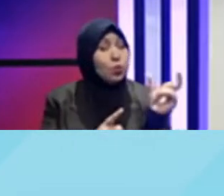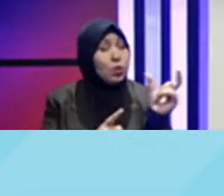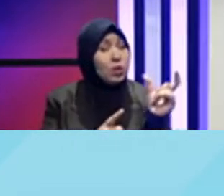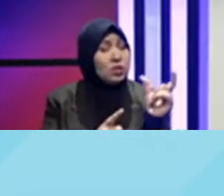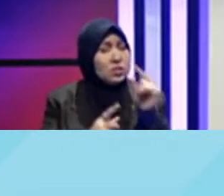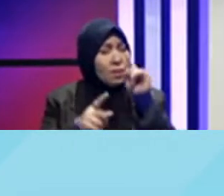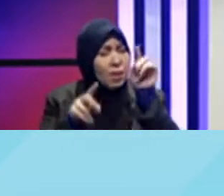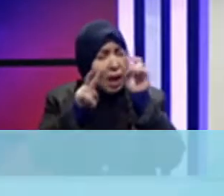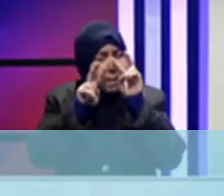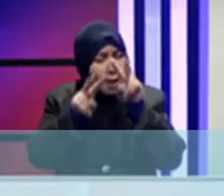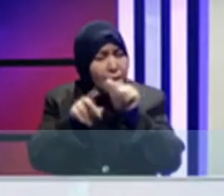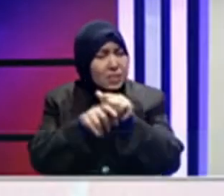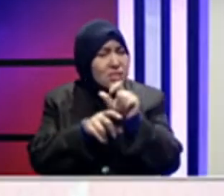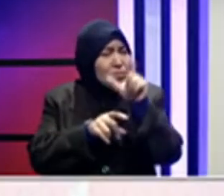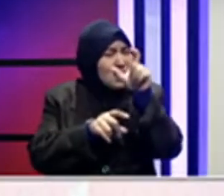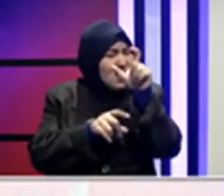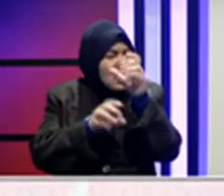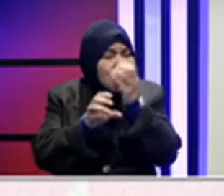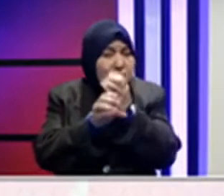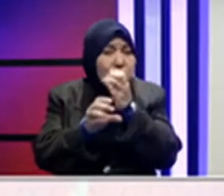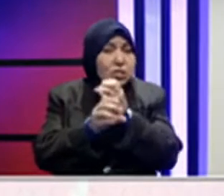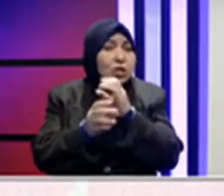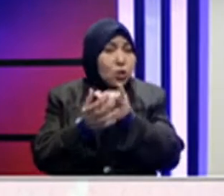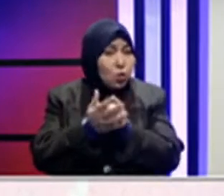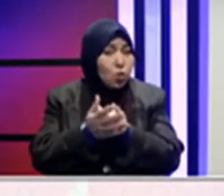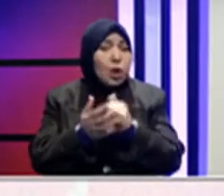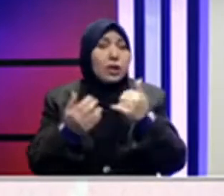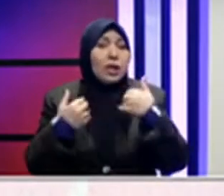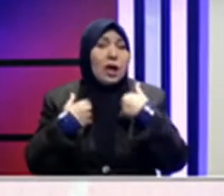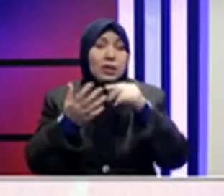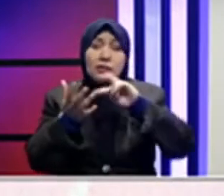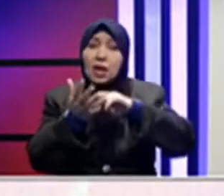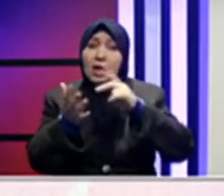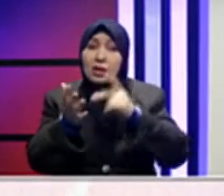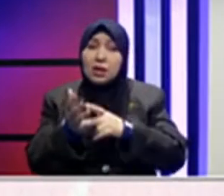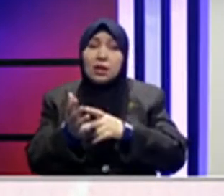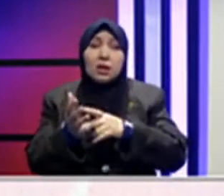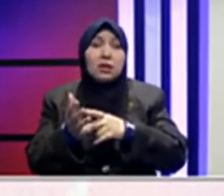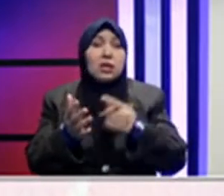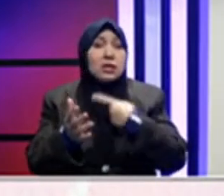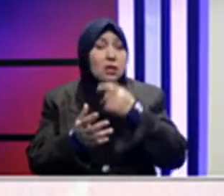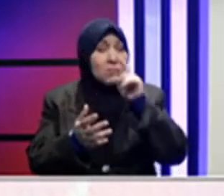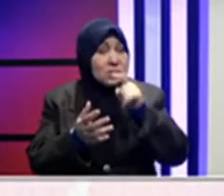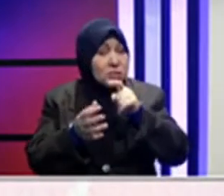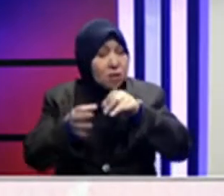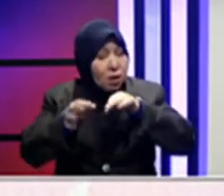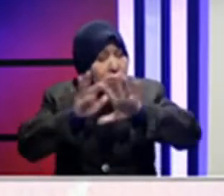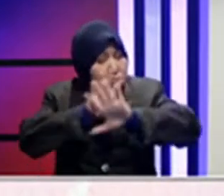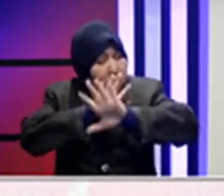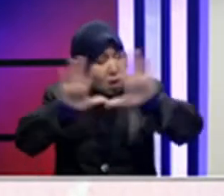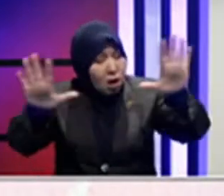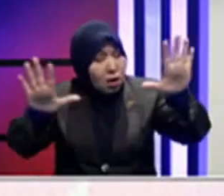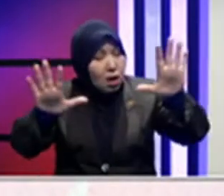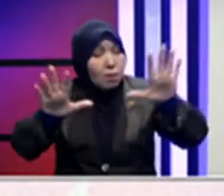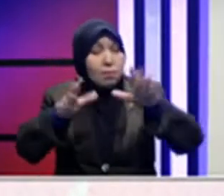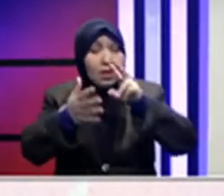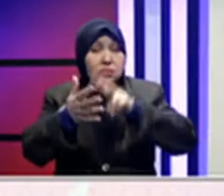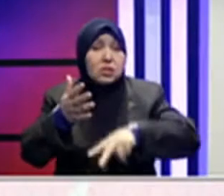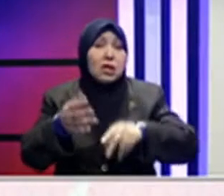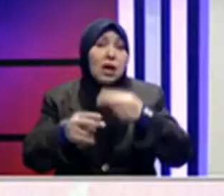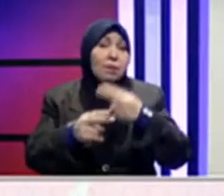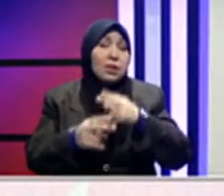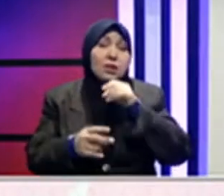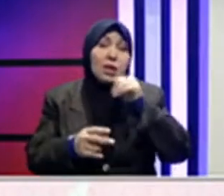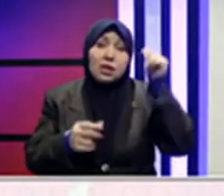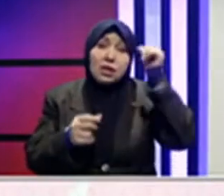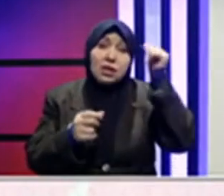situ dan kursi kecil itu oh itu merupakan tanda bahwa kita kena Jelaskan bacaan name name tagnya